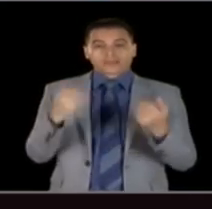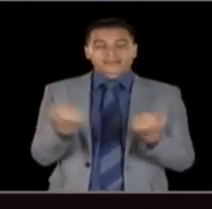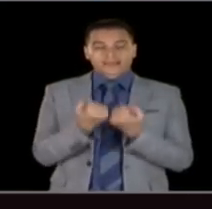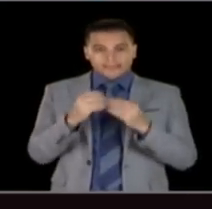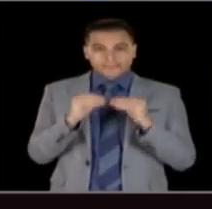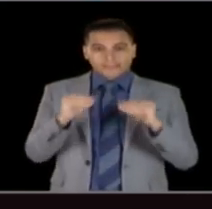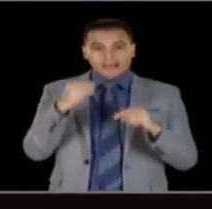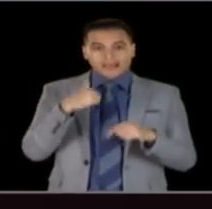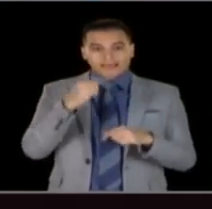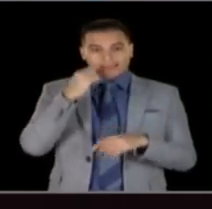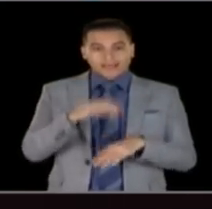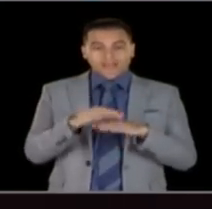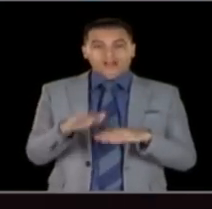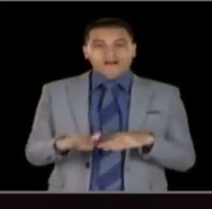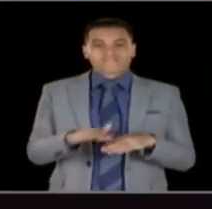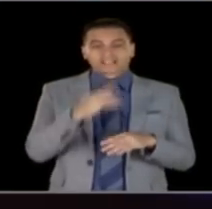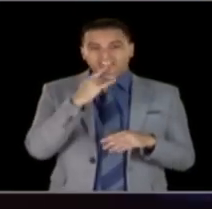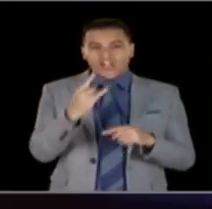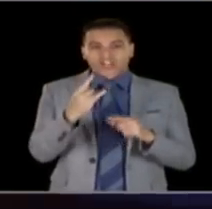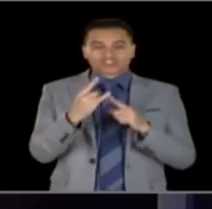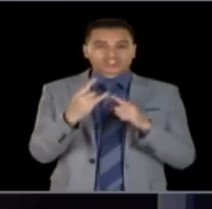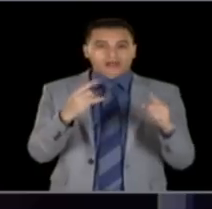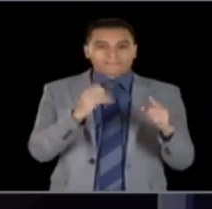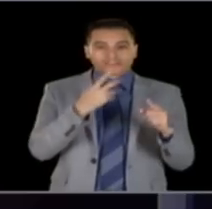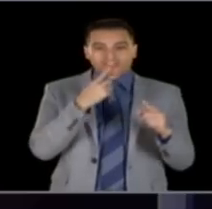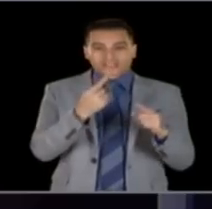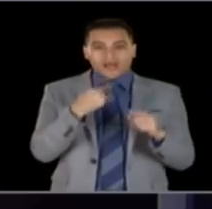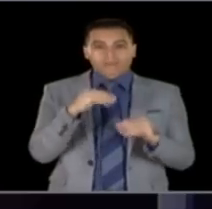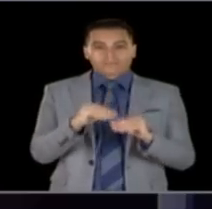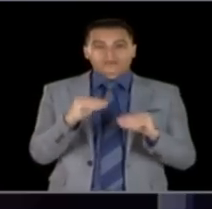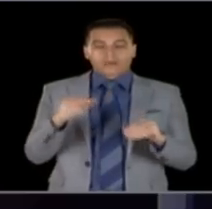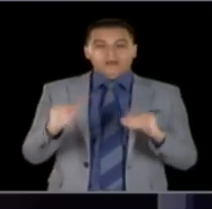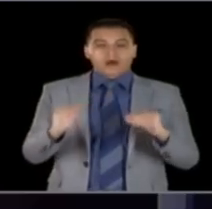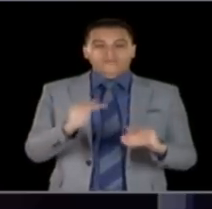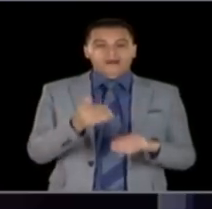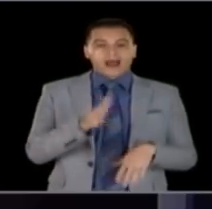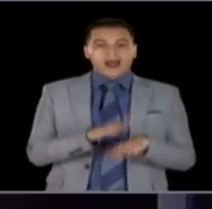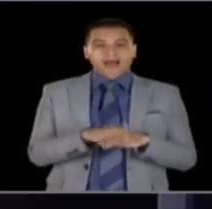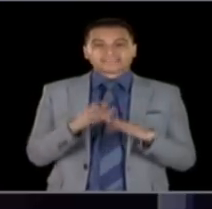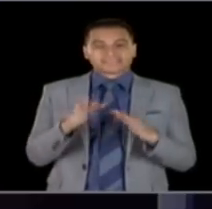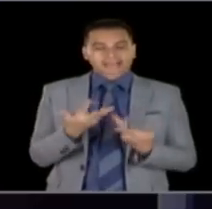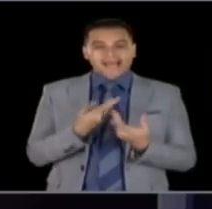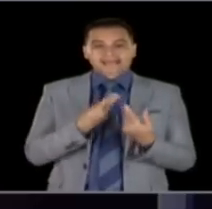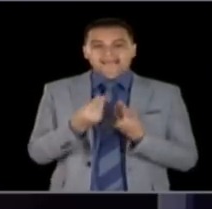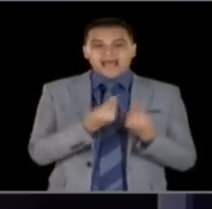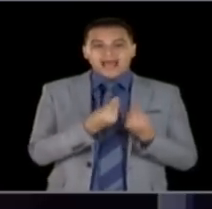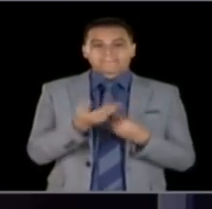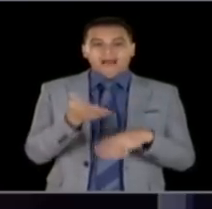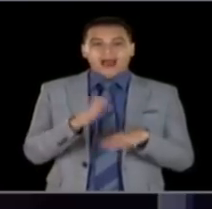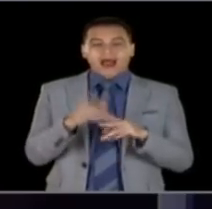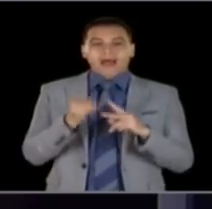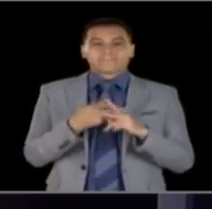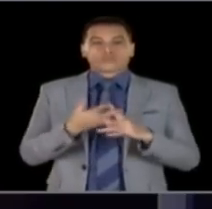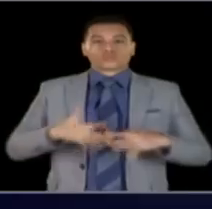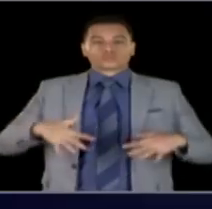يعني أنا دلوقتي بدرب الأطفال من سن 10 ل 14 سنة، فإحنا بندرب الأطفال في السن ده إن هم إزاي يتعاملوا مع